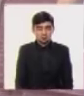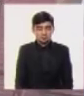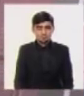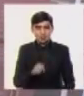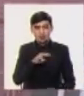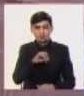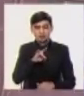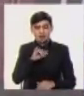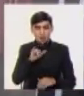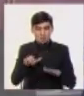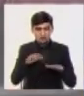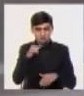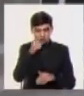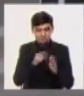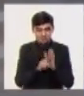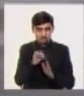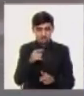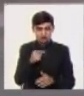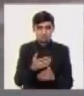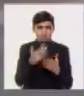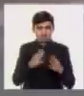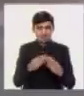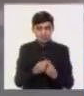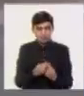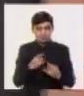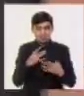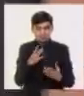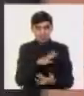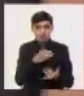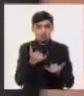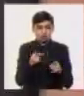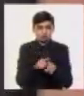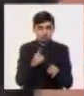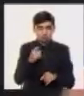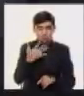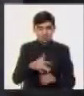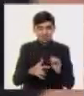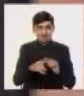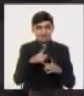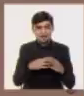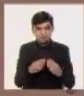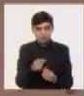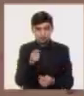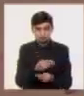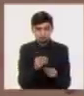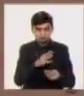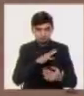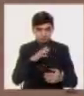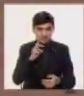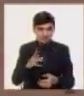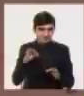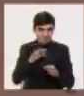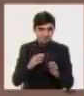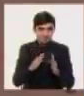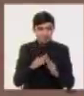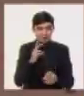В Атырау с начала года тысячи семей отпраздновали новоселье. Вот и сегодня сразу 150 семей получили ключи от квартир. Жилье